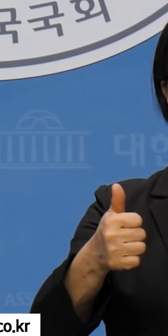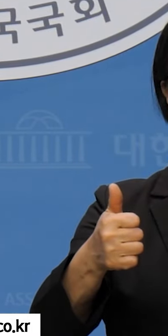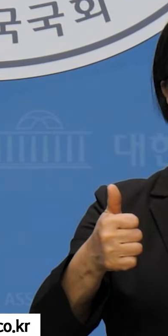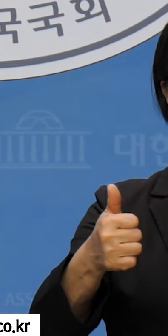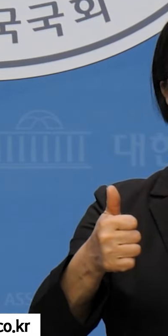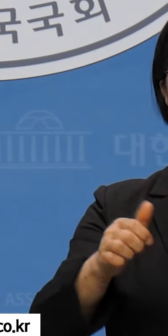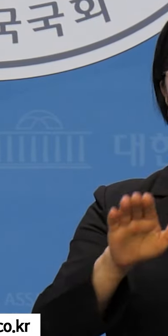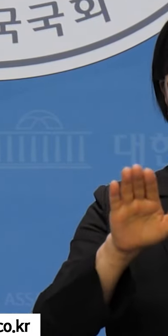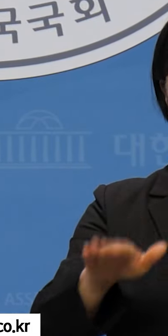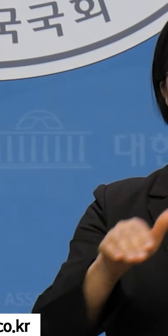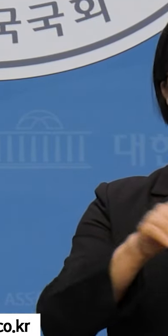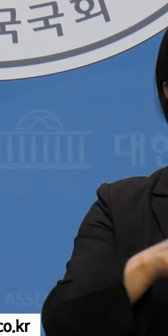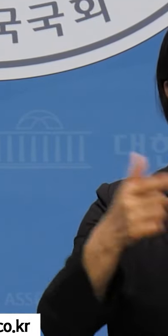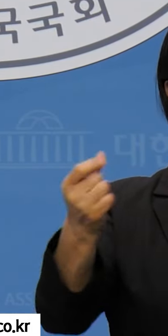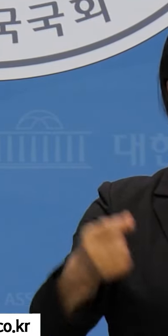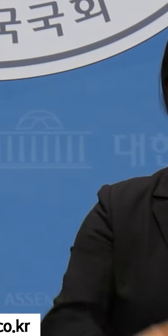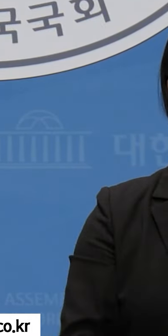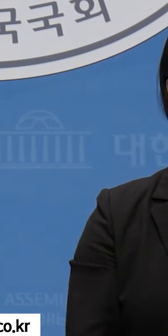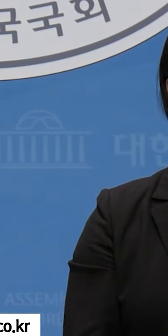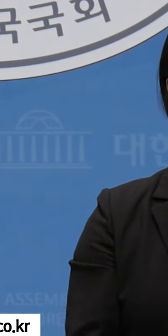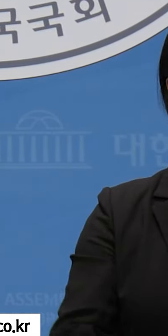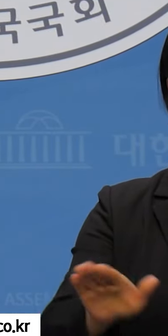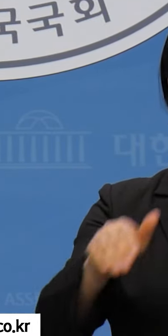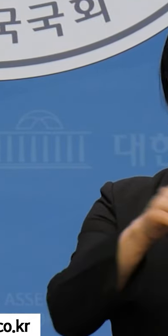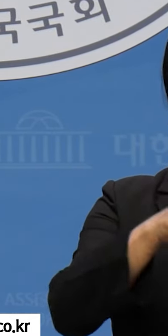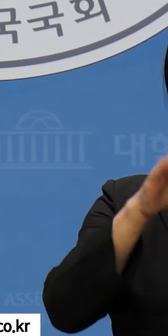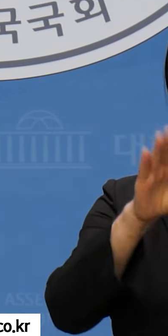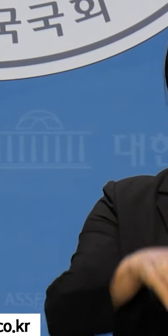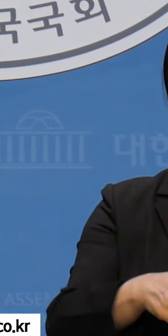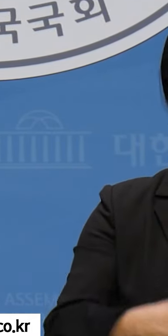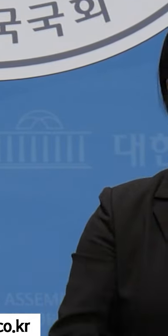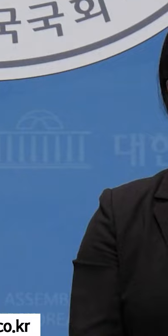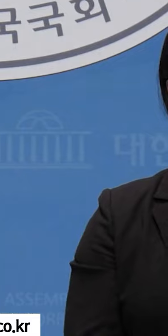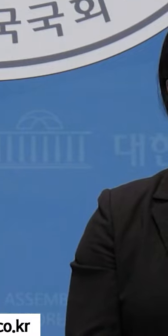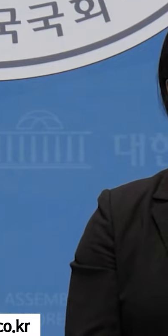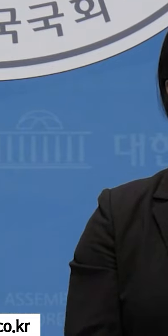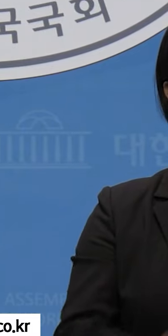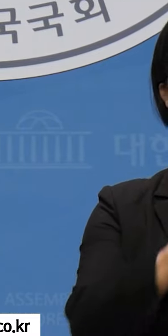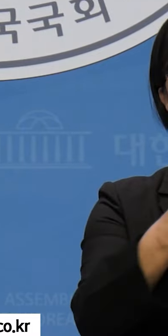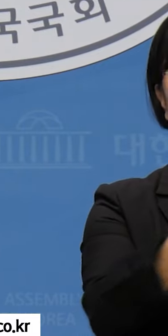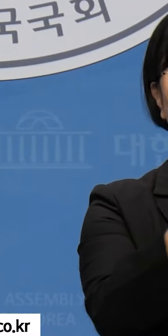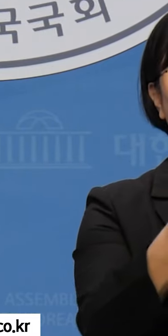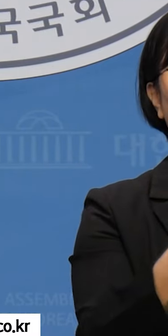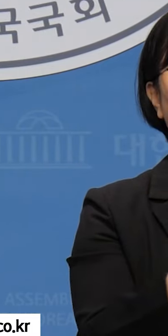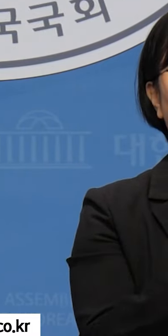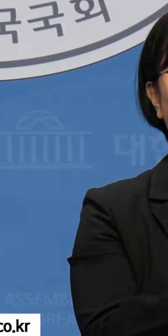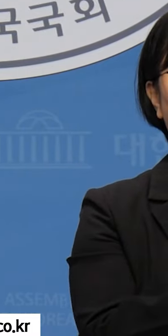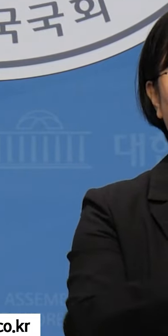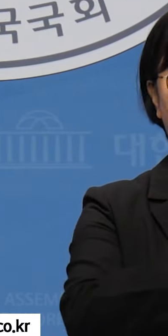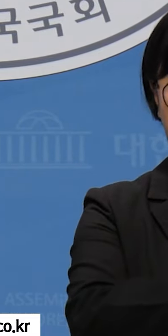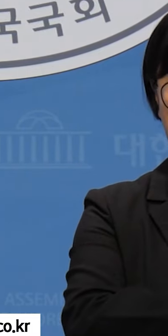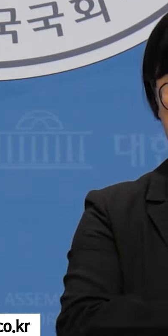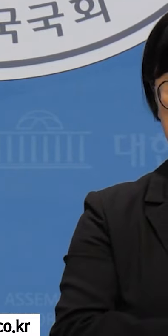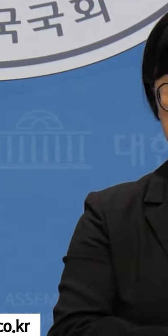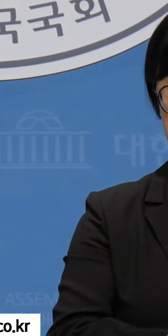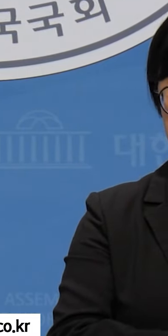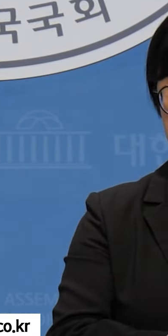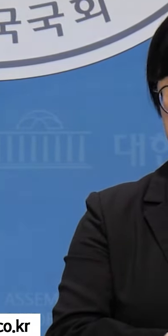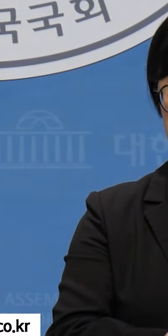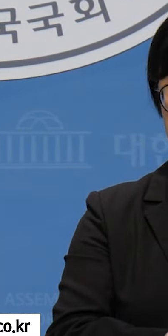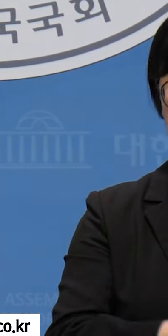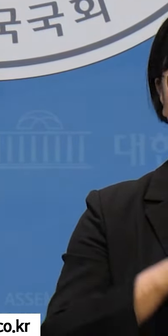심판하는 것이 이번 총선입니다. 이번 총선에서 야당이 반드시 승리해야